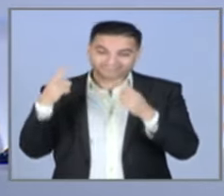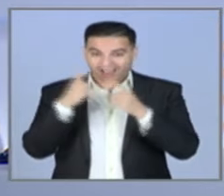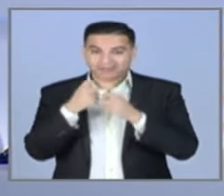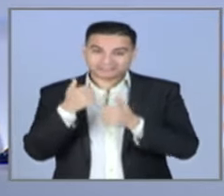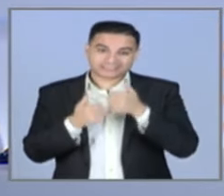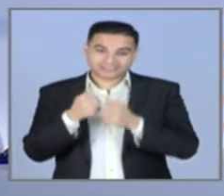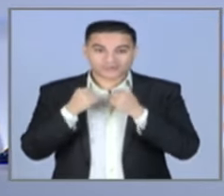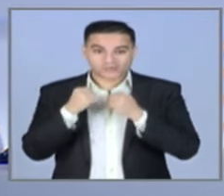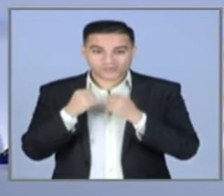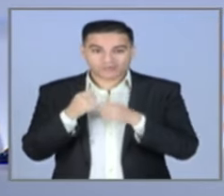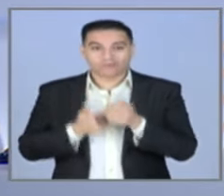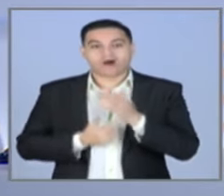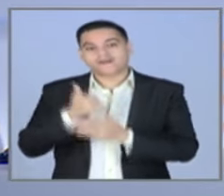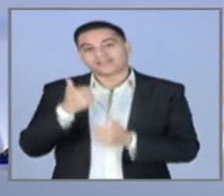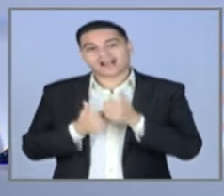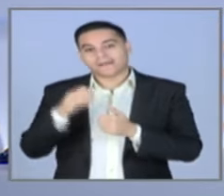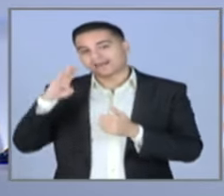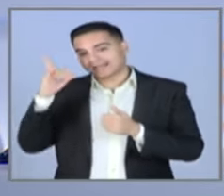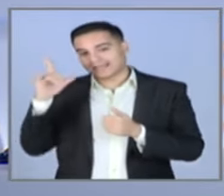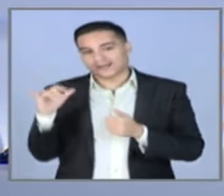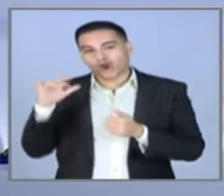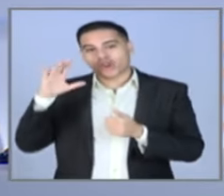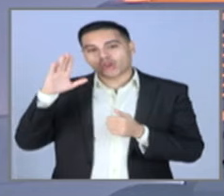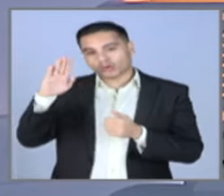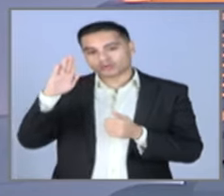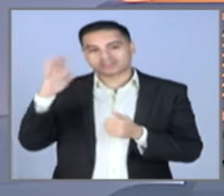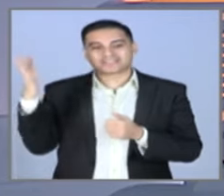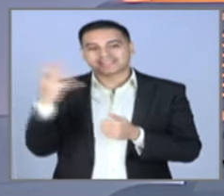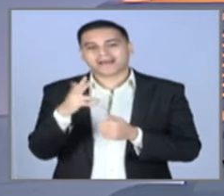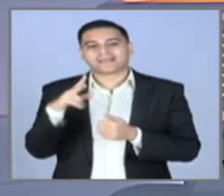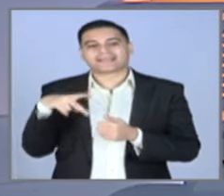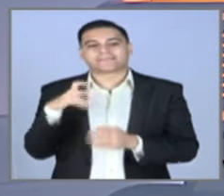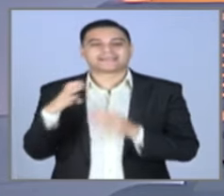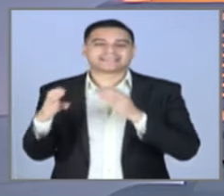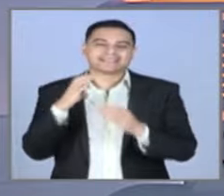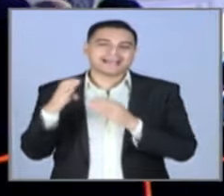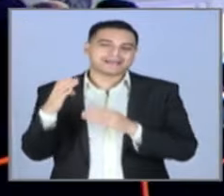يعني. ممتاز صراحة. وأفضل لاعب كورولوس ب80 نقطة، برافو عليك.